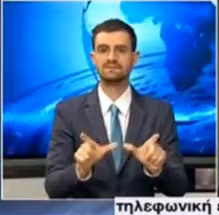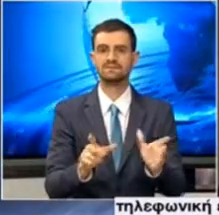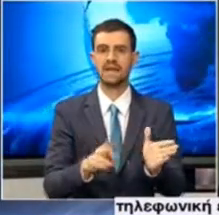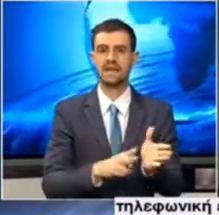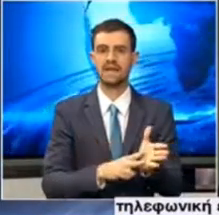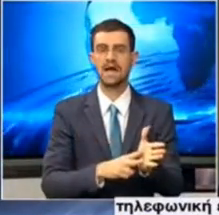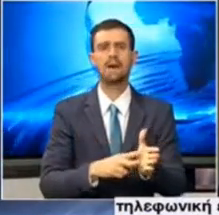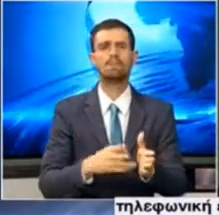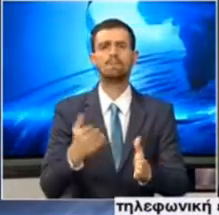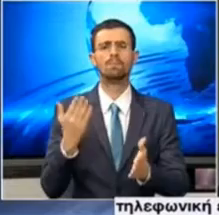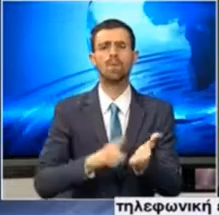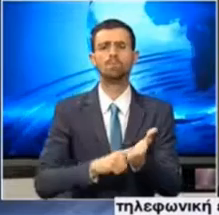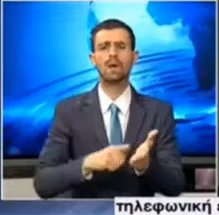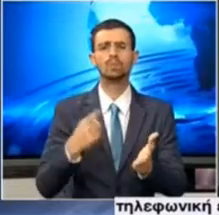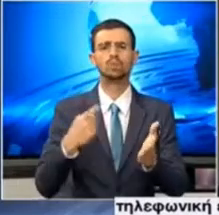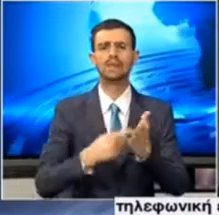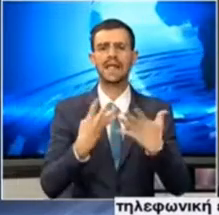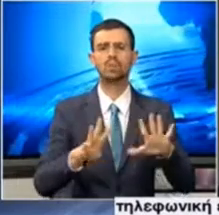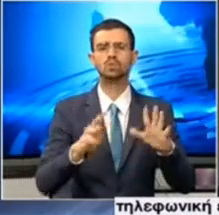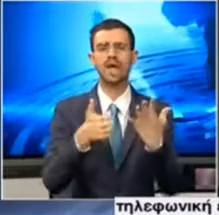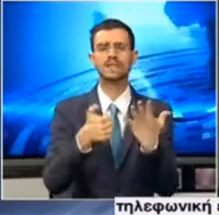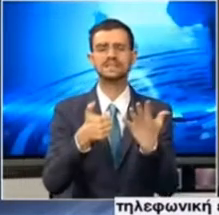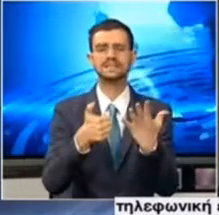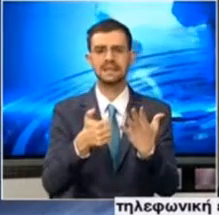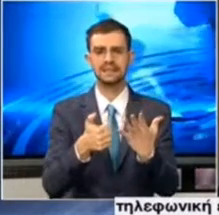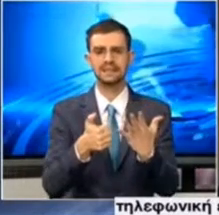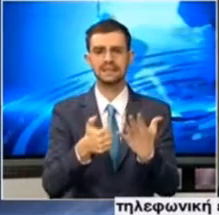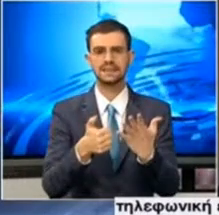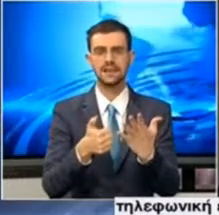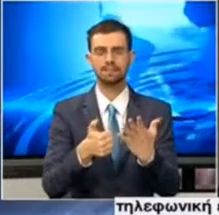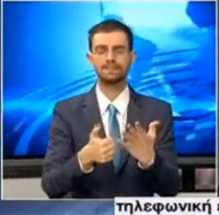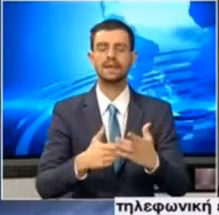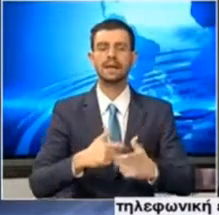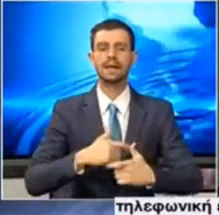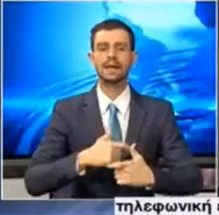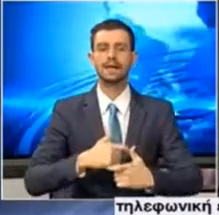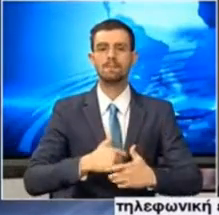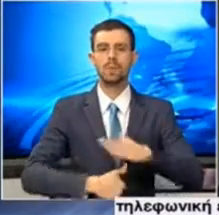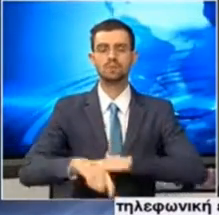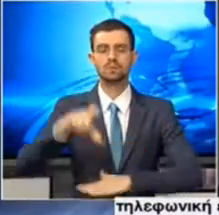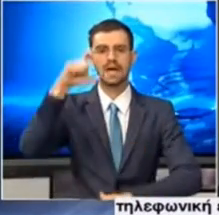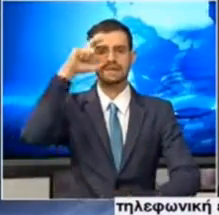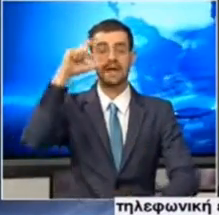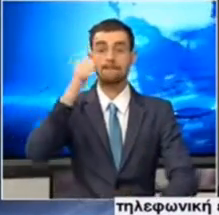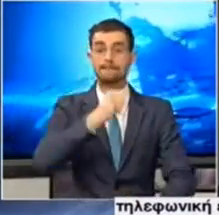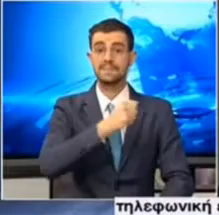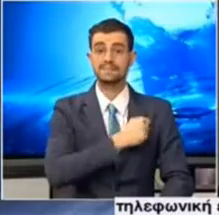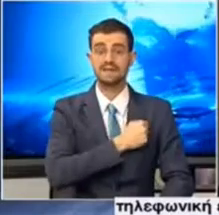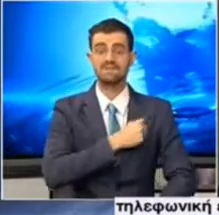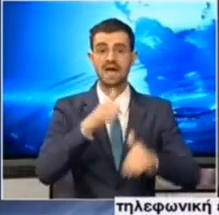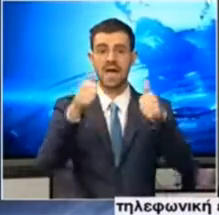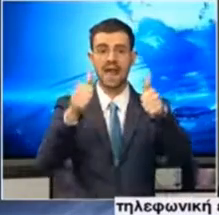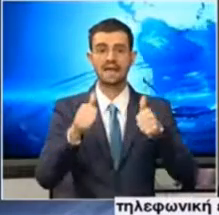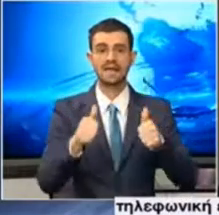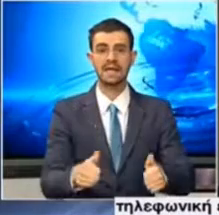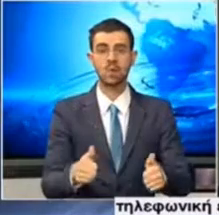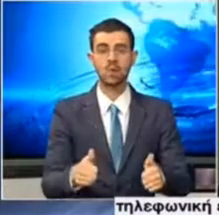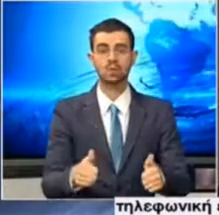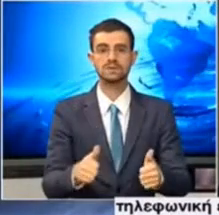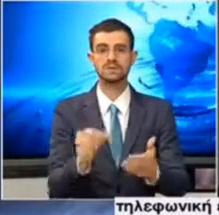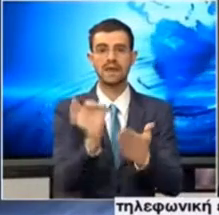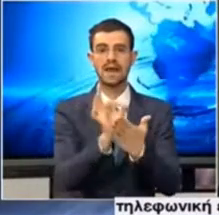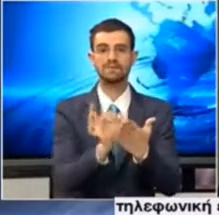ανέφερε, κάνει και η ανακοίνωση των ΗΠΑ. Ο κ. Αναστασιάδης πιστεύει ότι στην ανακοίνωση καταγράφεται ξεκάθαρα η πρόθεση των